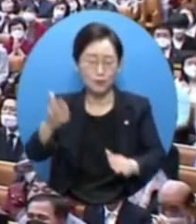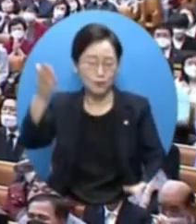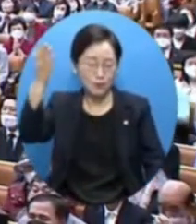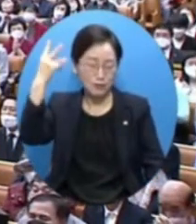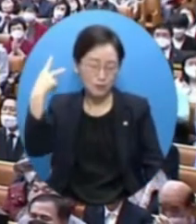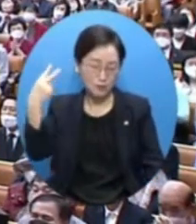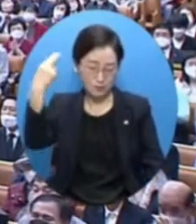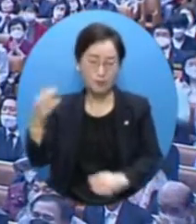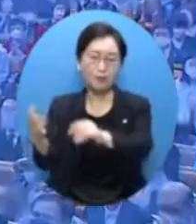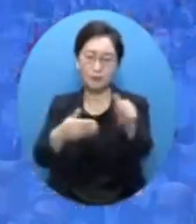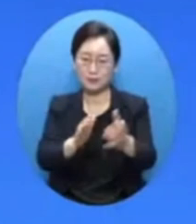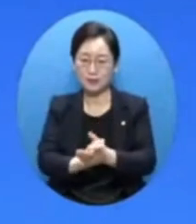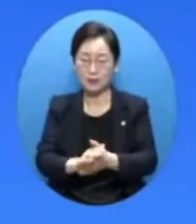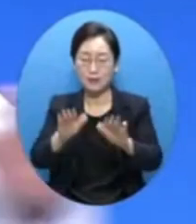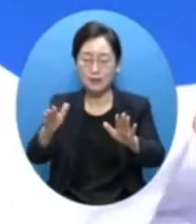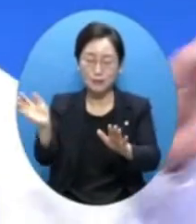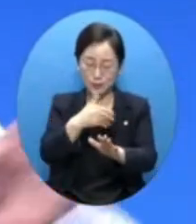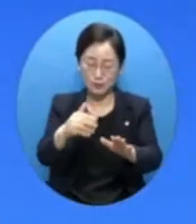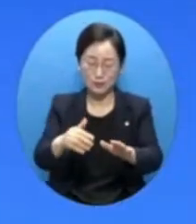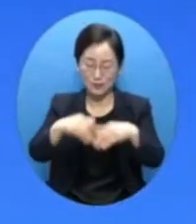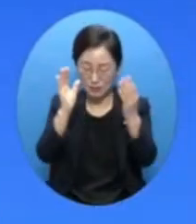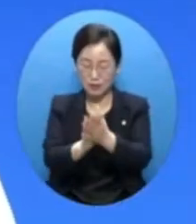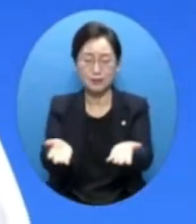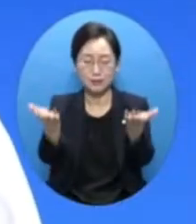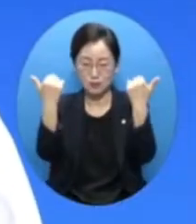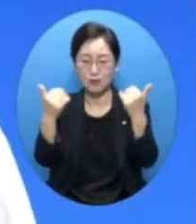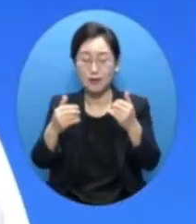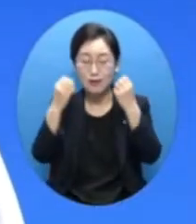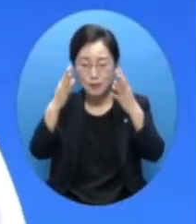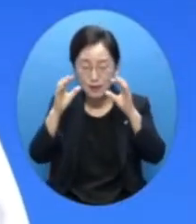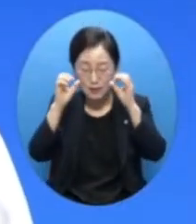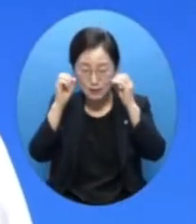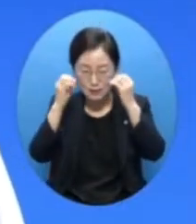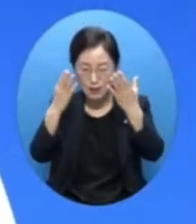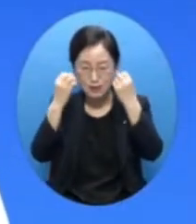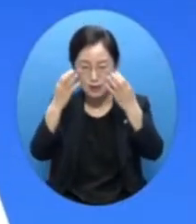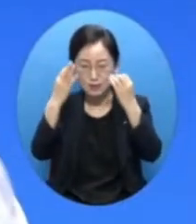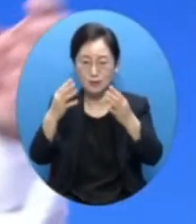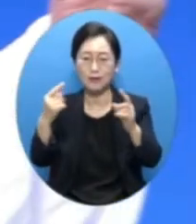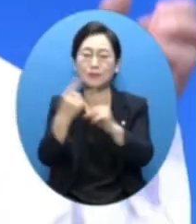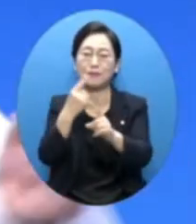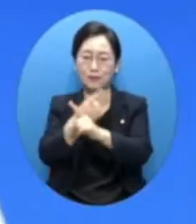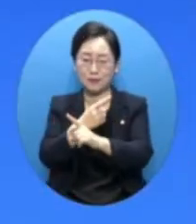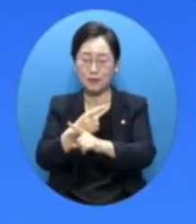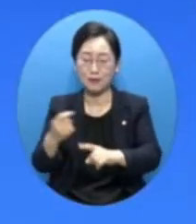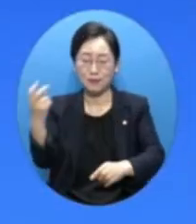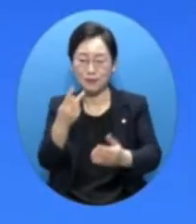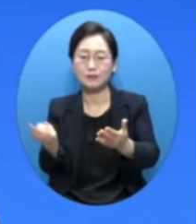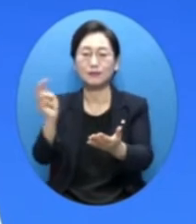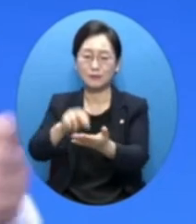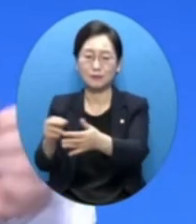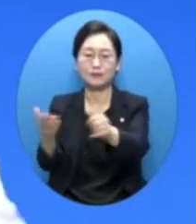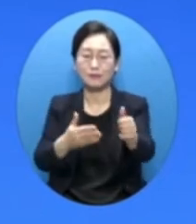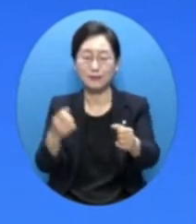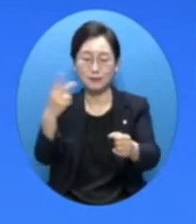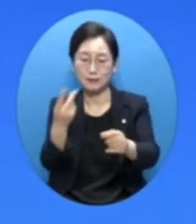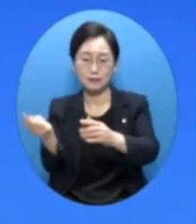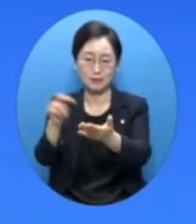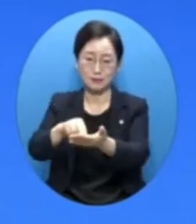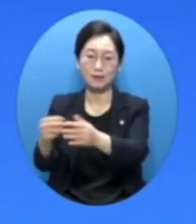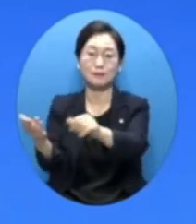떠나시기 바랍니다. 이제 거더니 지나갔으니 보라 새 것이 되었도다. 우리가 다시 일어나야 합니다. 다시 일어나야